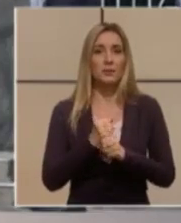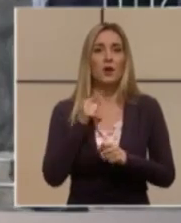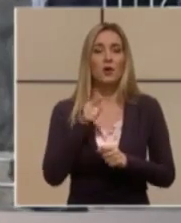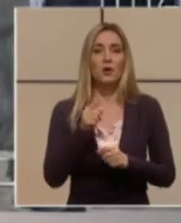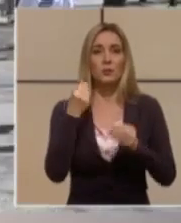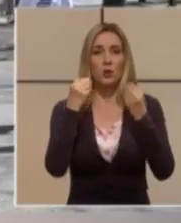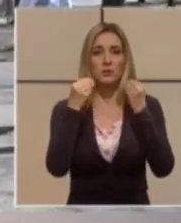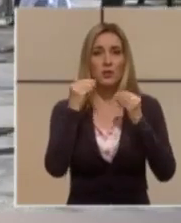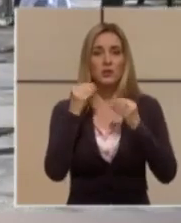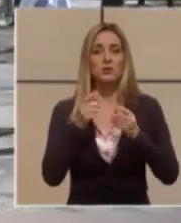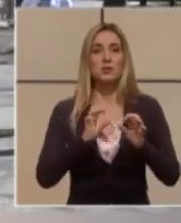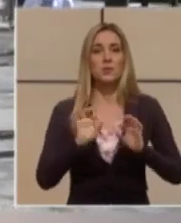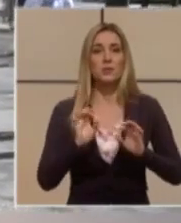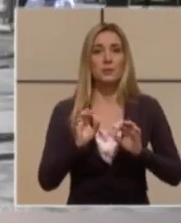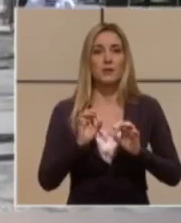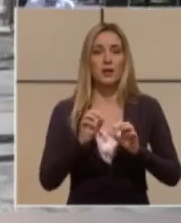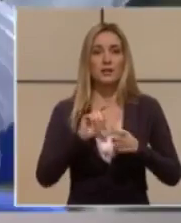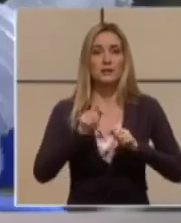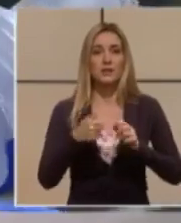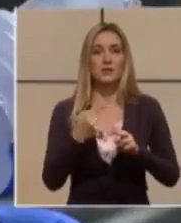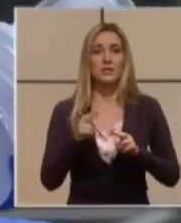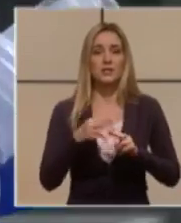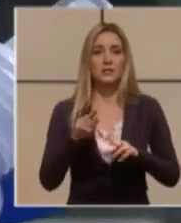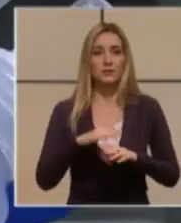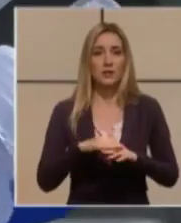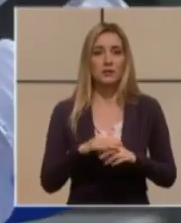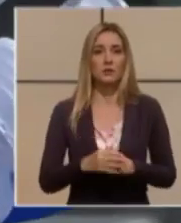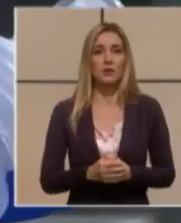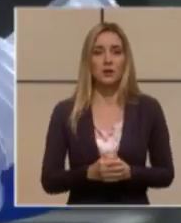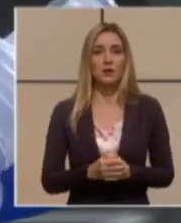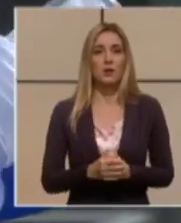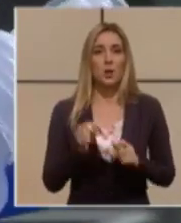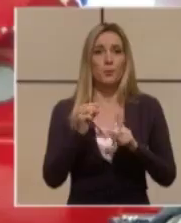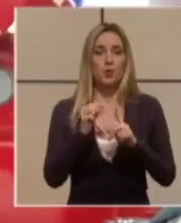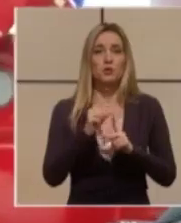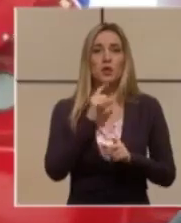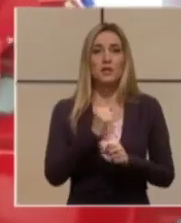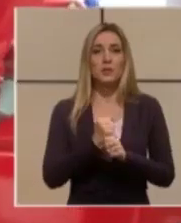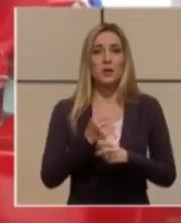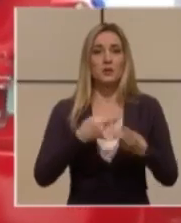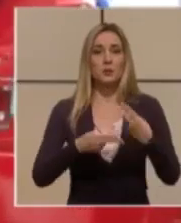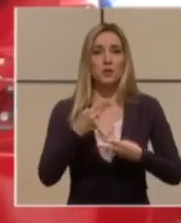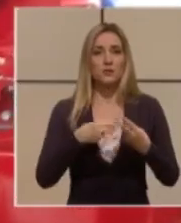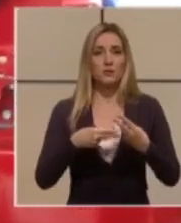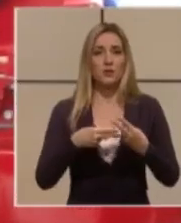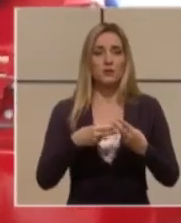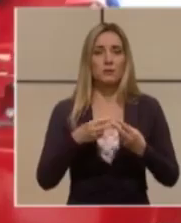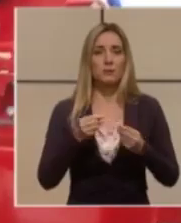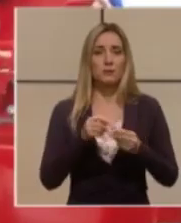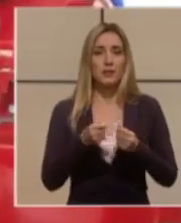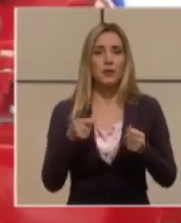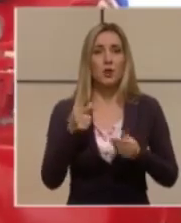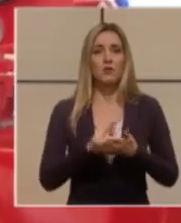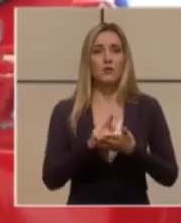u onim kozmetičkim su se pripravljala sredstva za dezinfekciju. Tvrtka iz Posušja koja se bavi proizvodnjom uredskog materijala u ovo